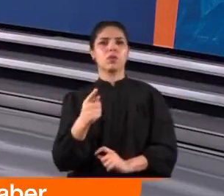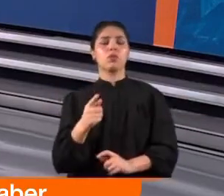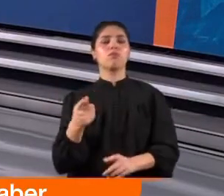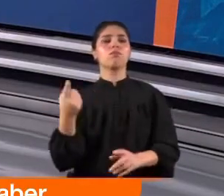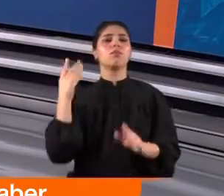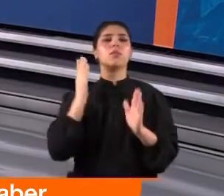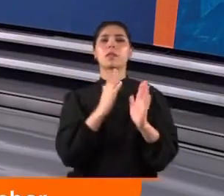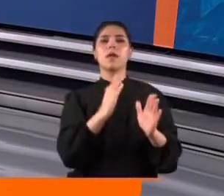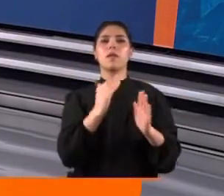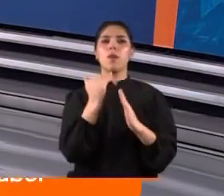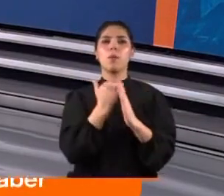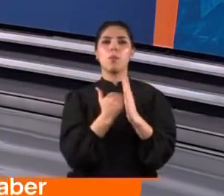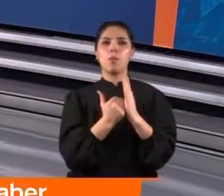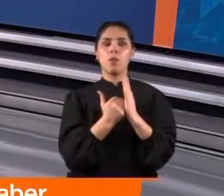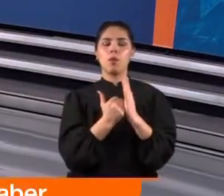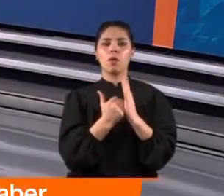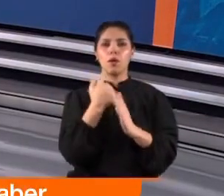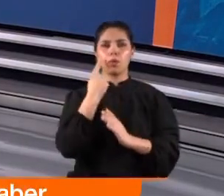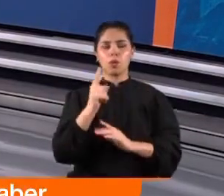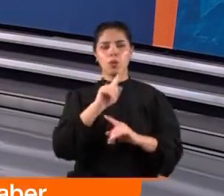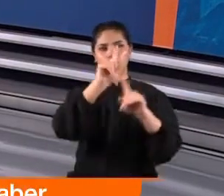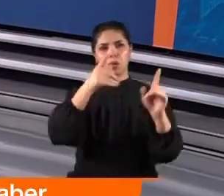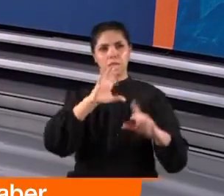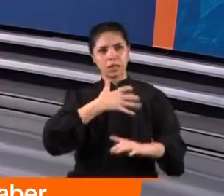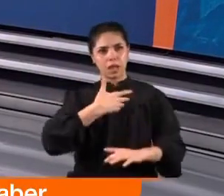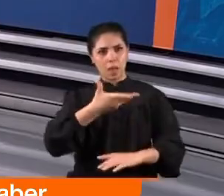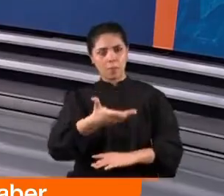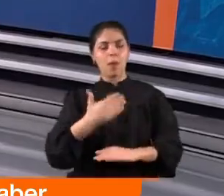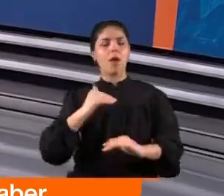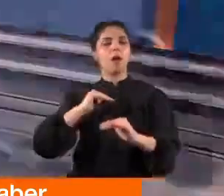Devam eden programlarında esnaf ve halkla da bir aradaydı.